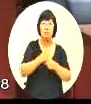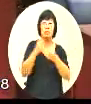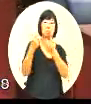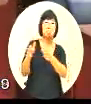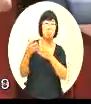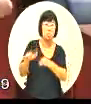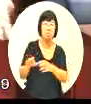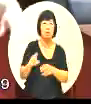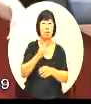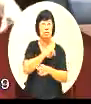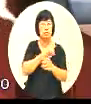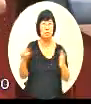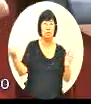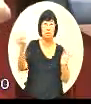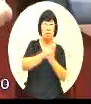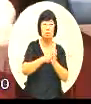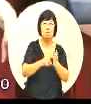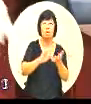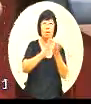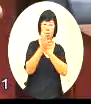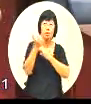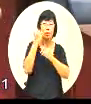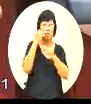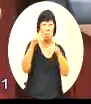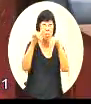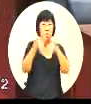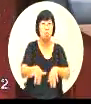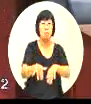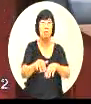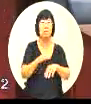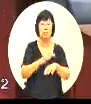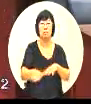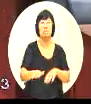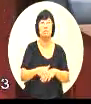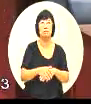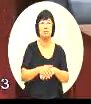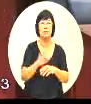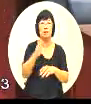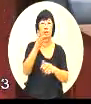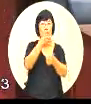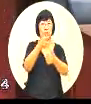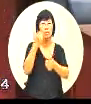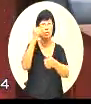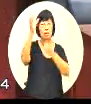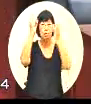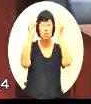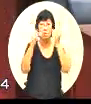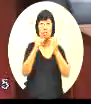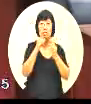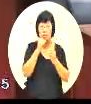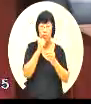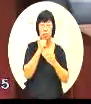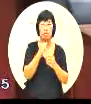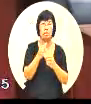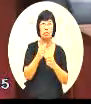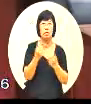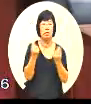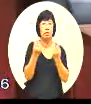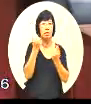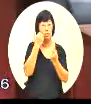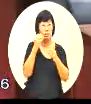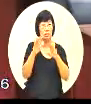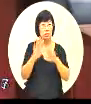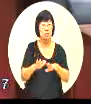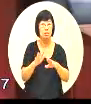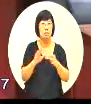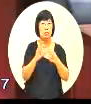就人生他就往下，是下的一个循环。可是那个知识贫穷，我们如果把它列入一个我们目前在